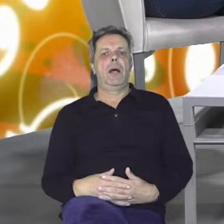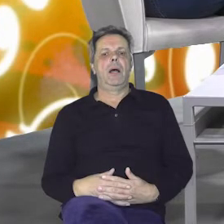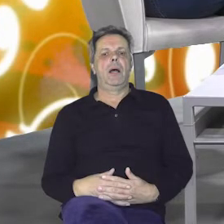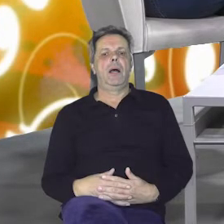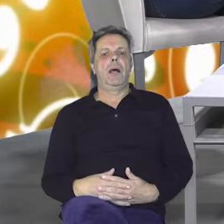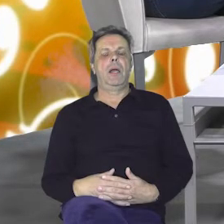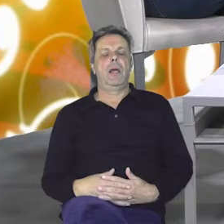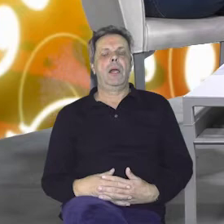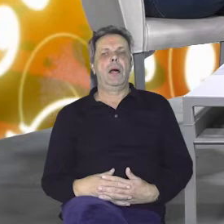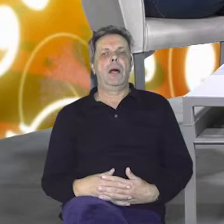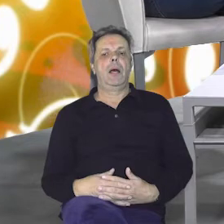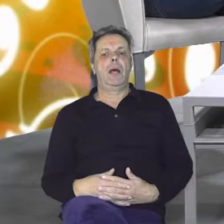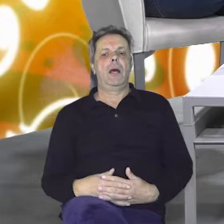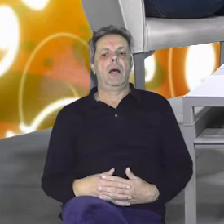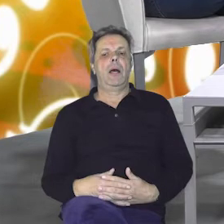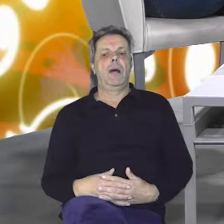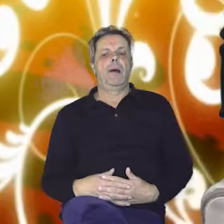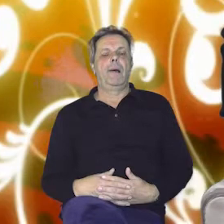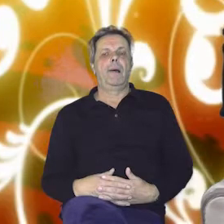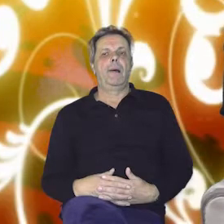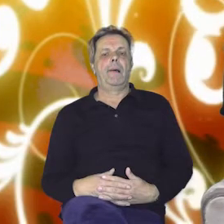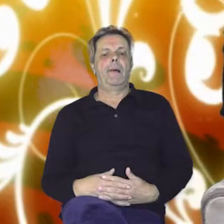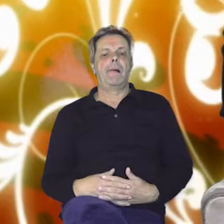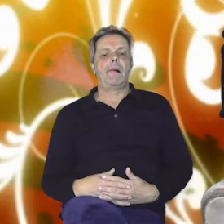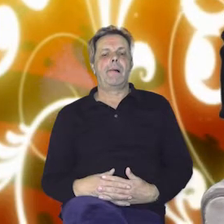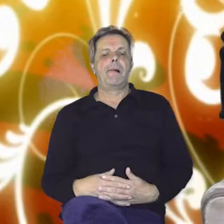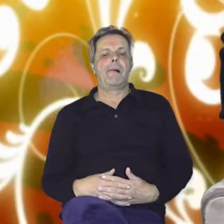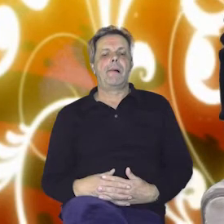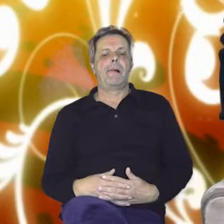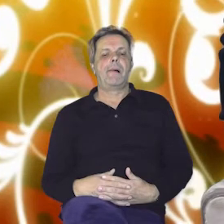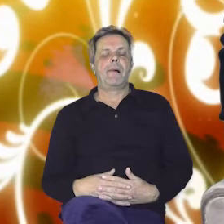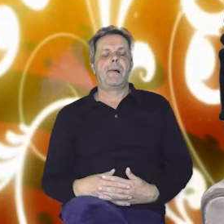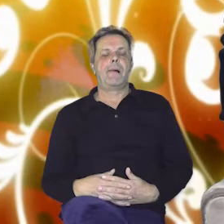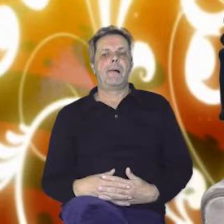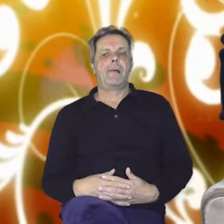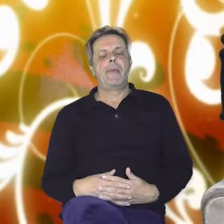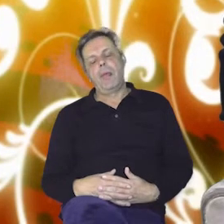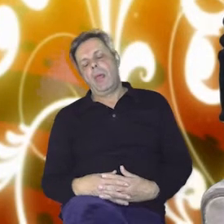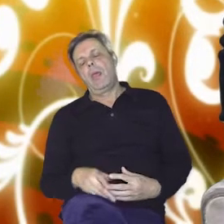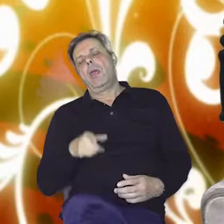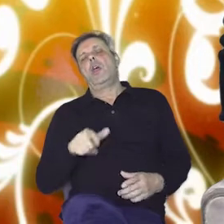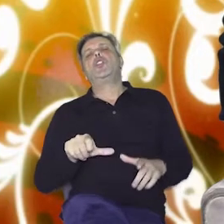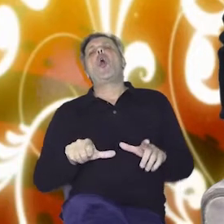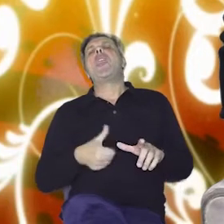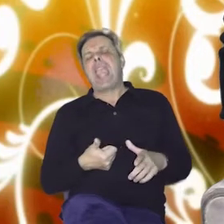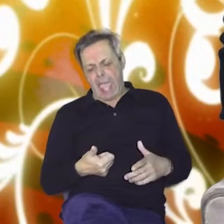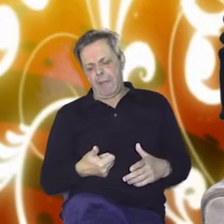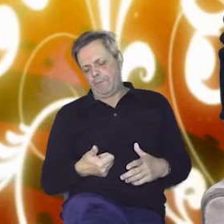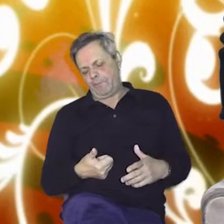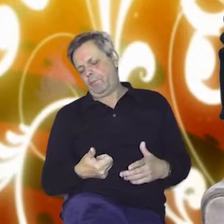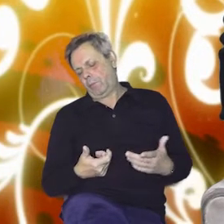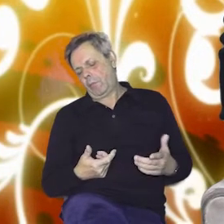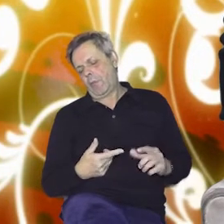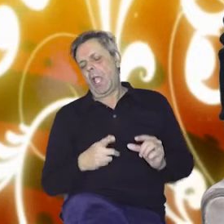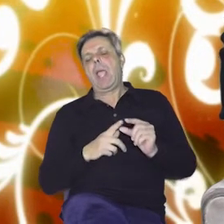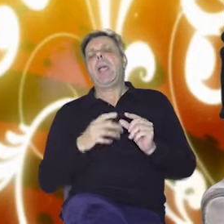njega. To upravo to, to mi je zapravo poanta palijativne medicine, da se